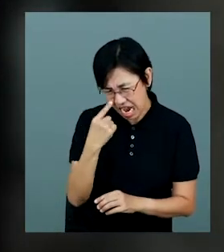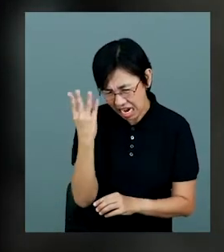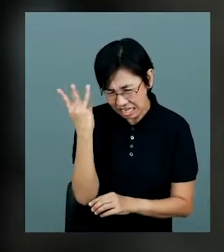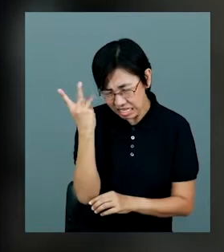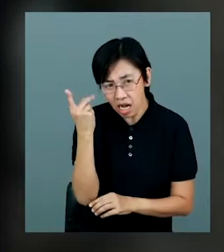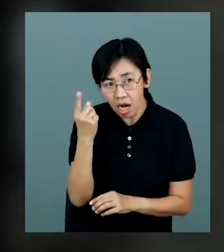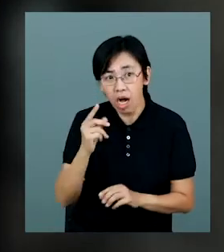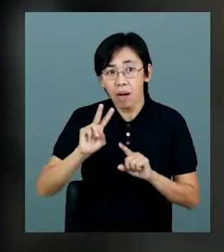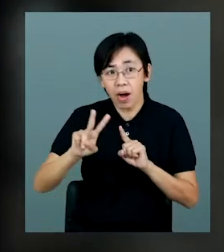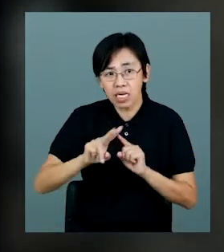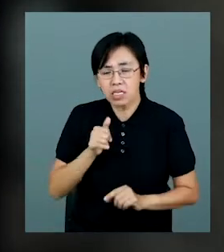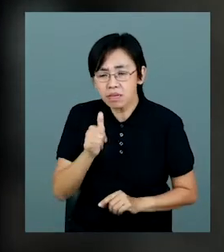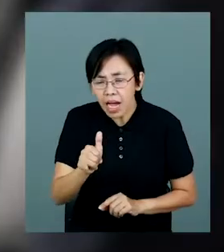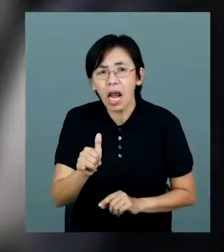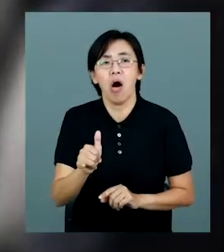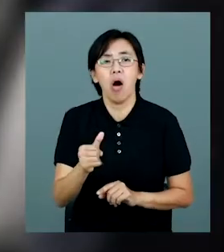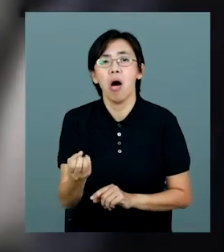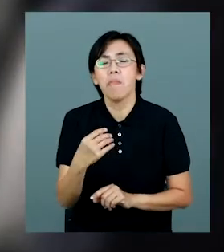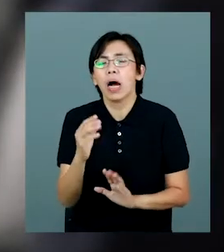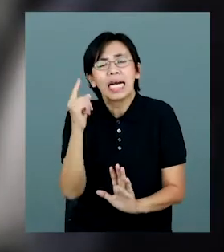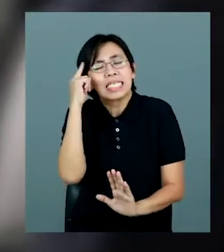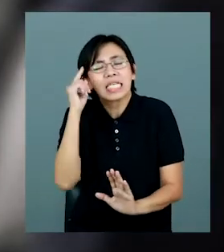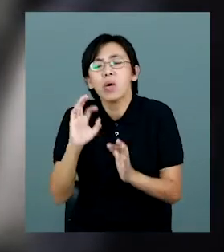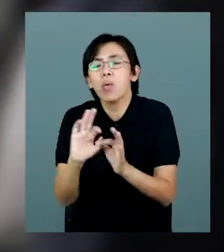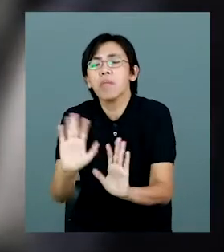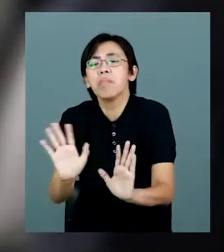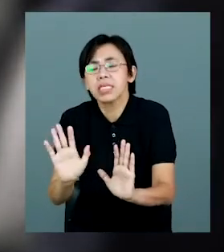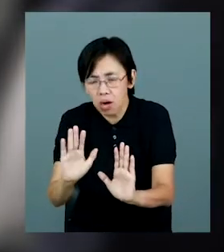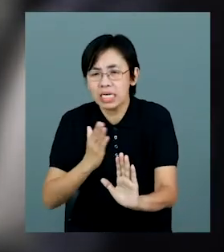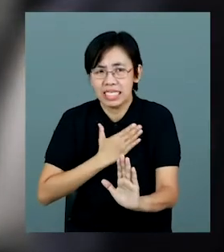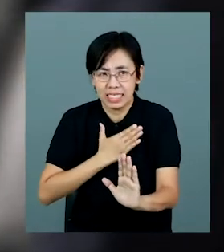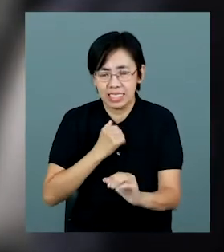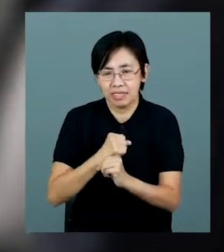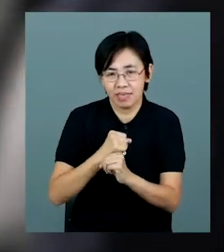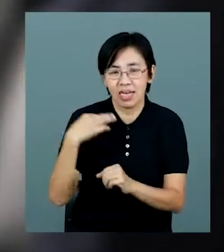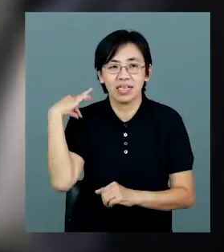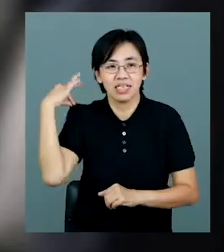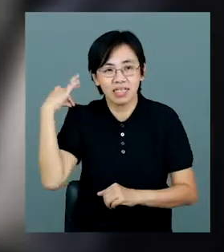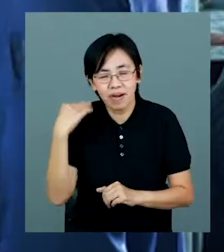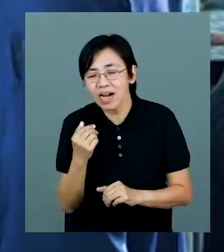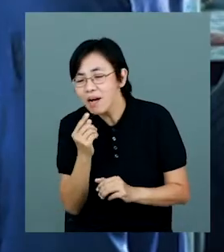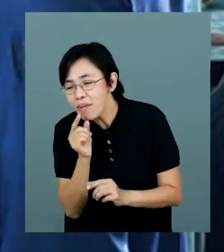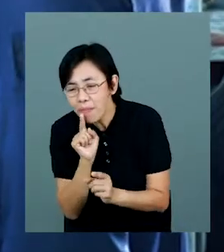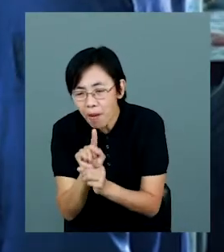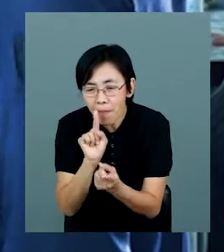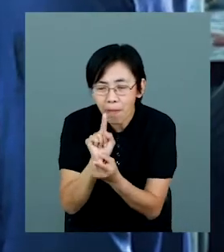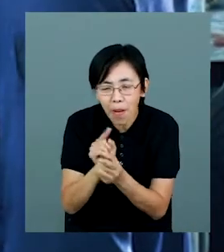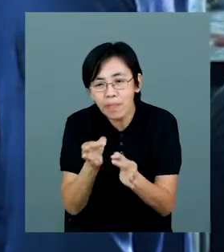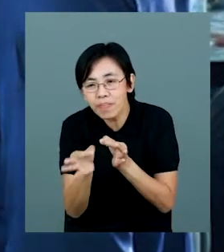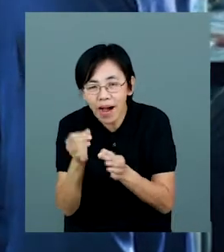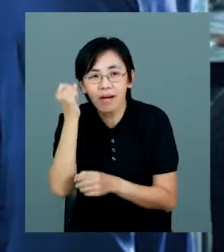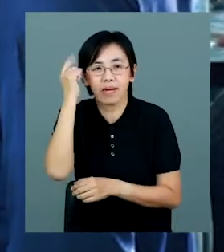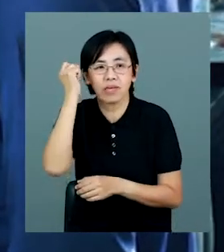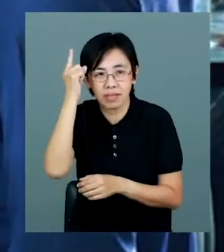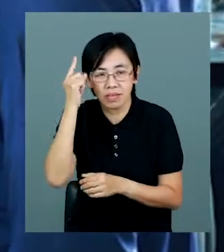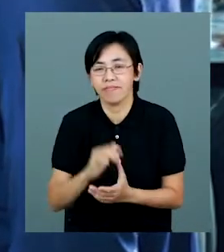กังวลใช่ไหมครับแล้วพอครั้งที่สองผมลงไปผมก็บอกว่าเนี่ยไม่ต้องกังวลแล้วผมเป็นอาสาผมก็มาติดตามอะไรอย่างนี้แล้ว